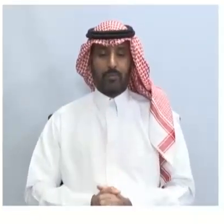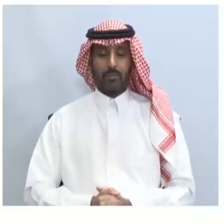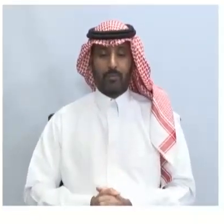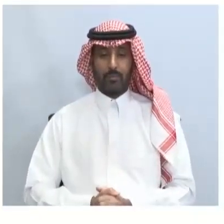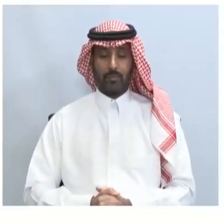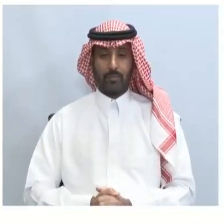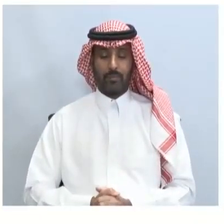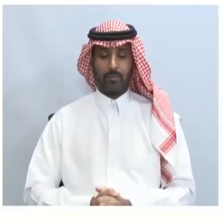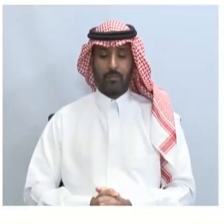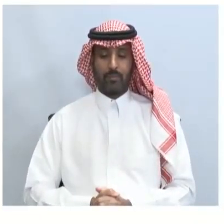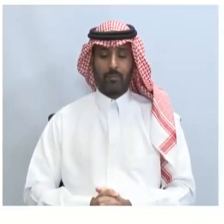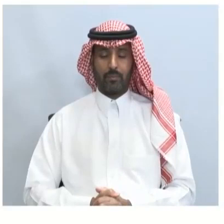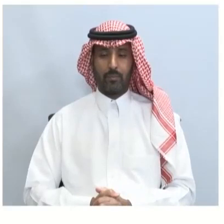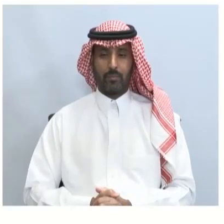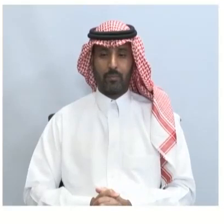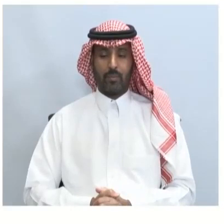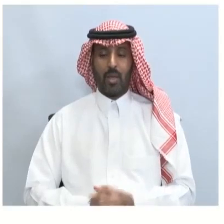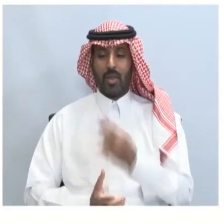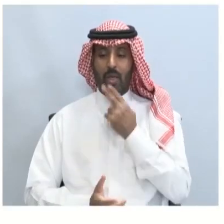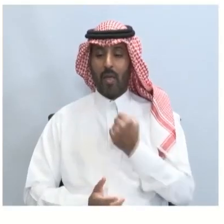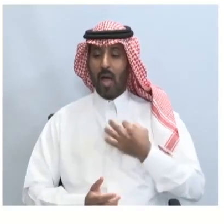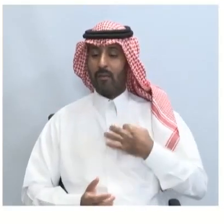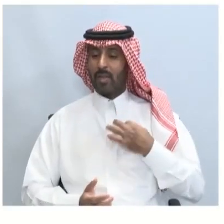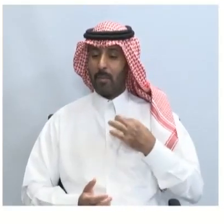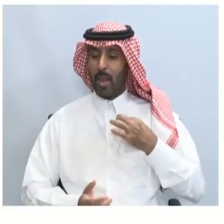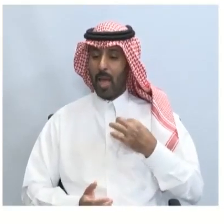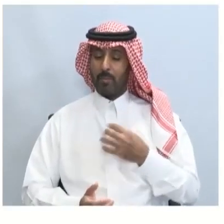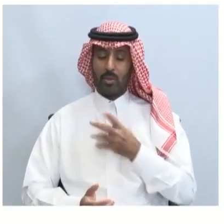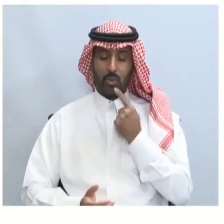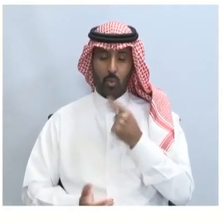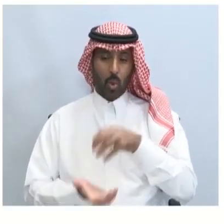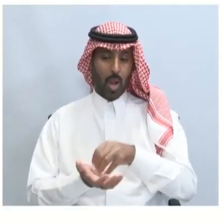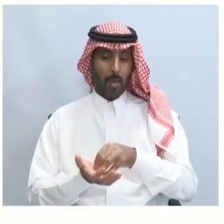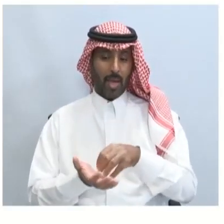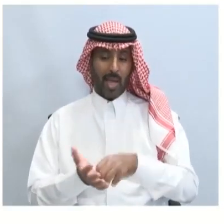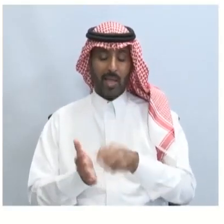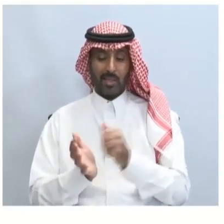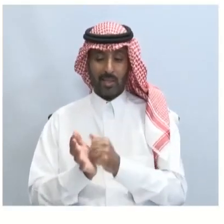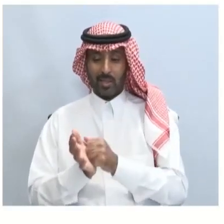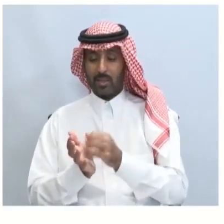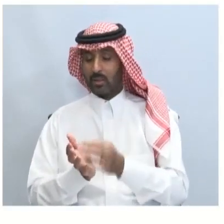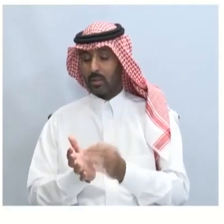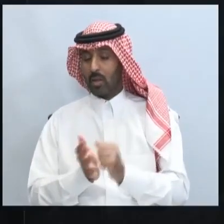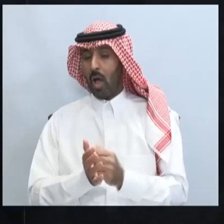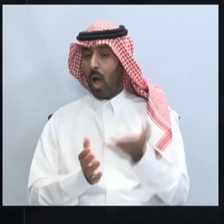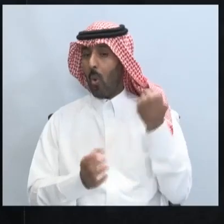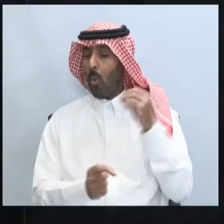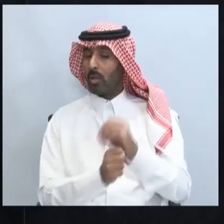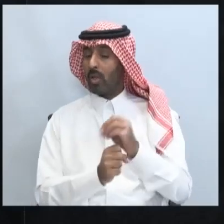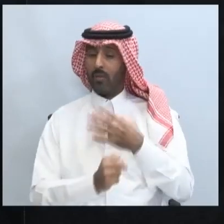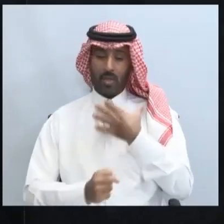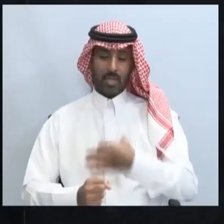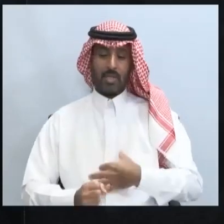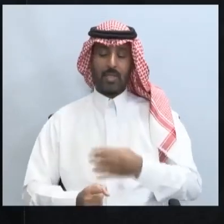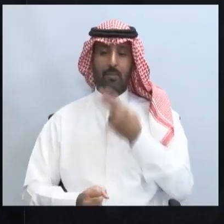تستفيدون منه نظافه الملابس والمكان عرفنا في الدرس السابق نظافه البدن هل تكفي